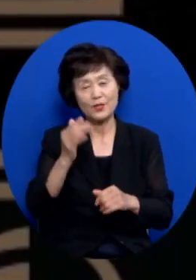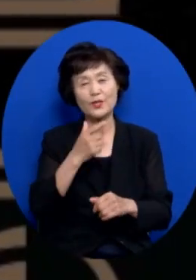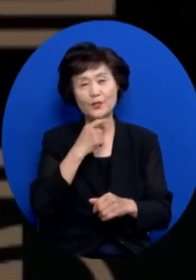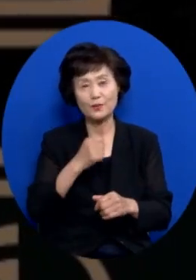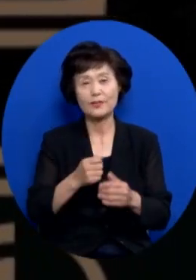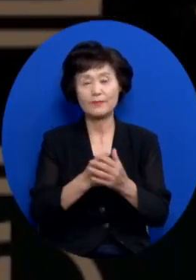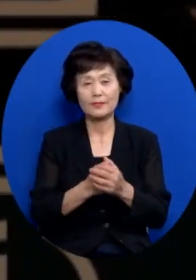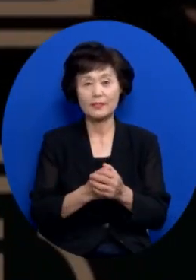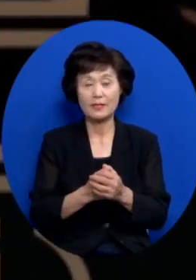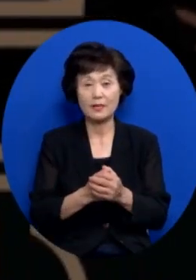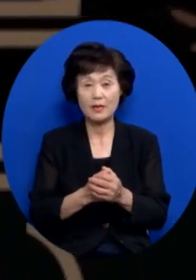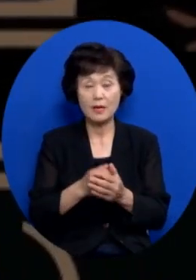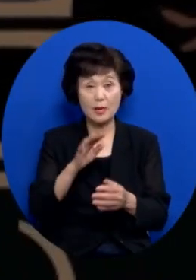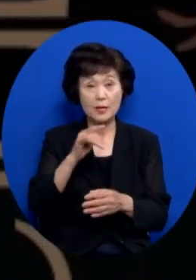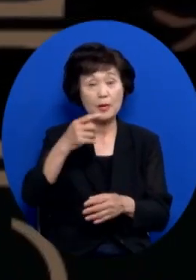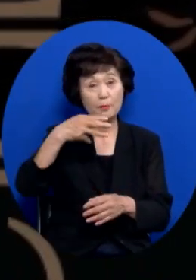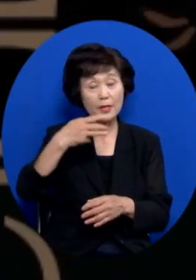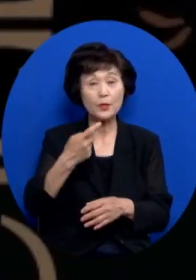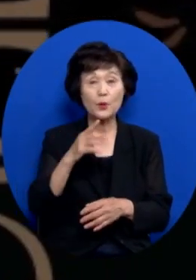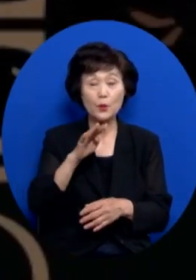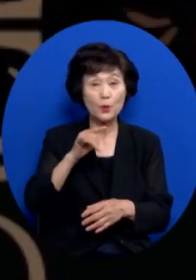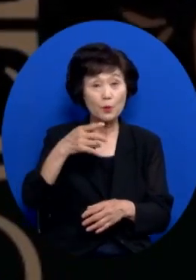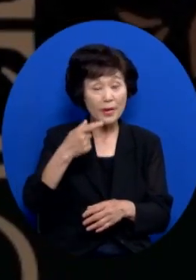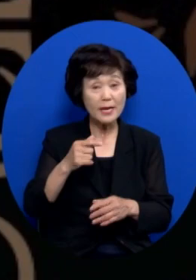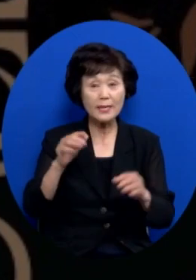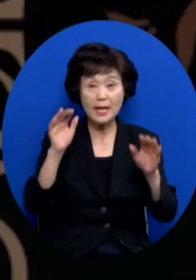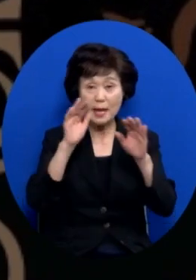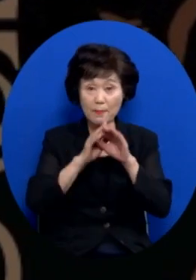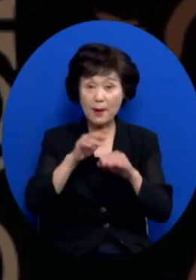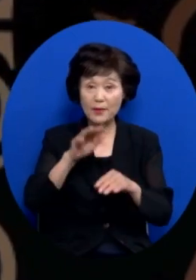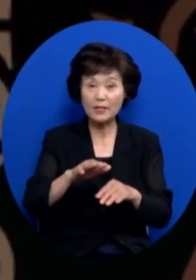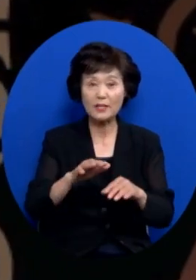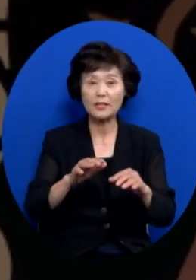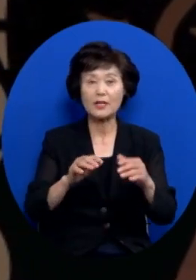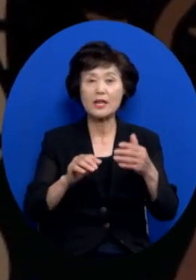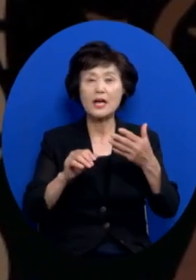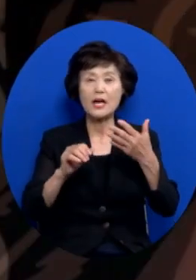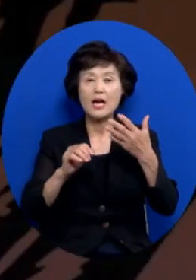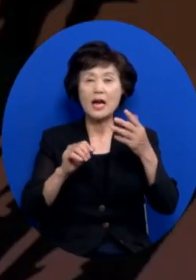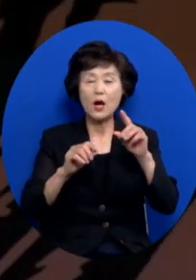베토벤의 밤 음악회는 오는 30일 롯데 콘서트홀에서 개최됩니다.